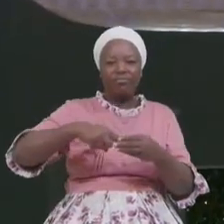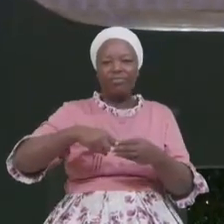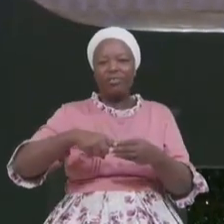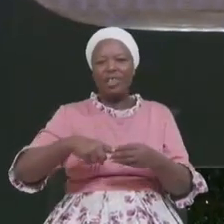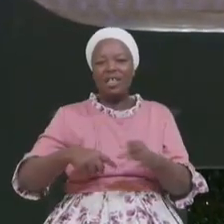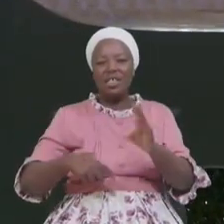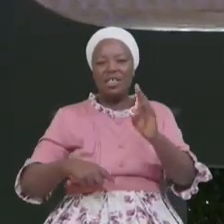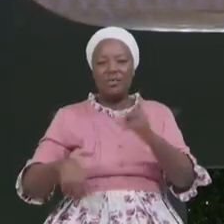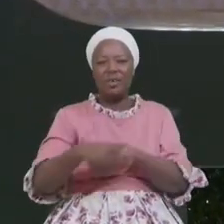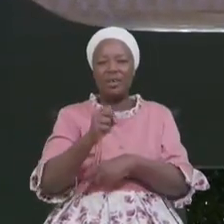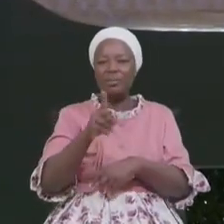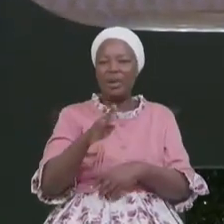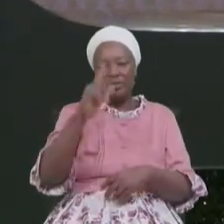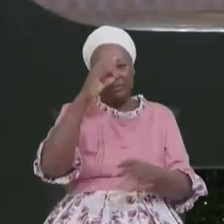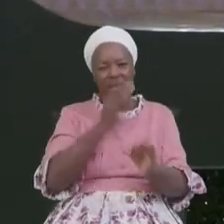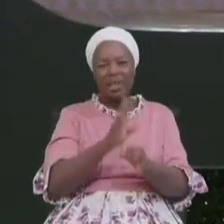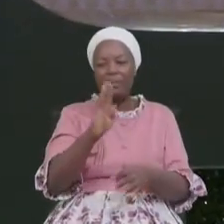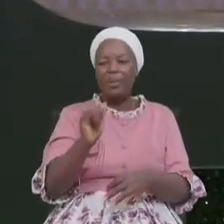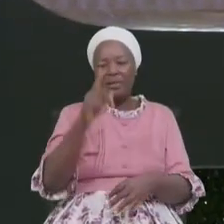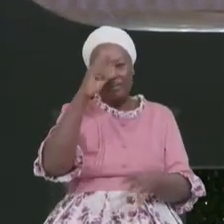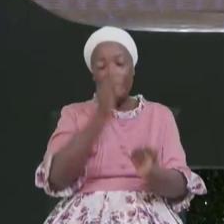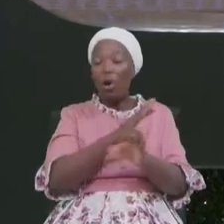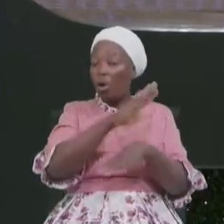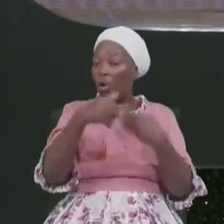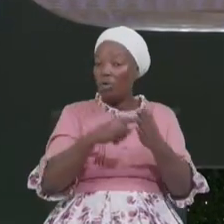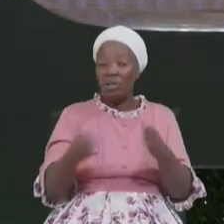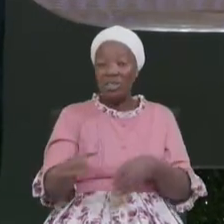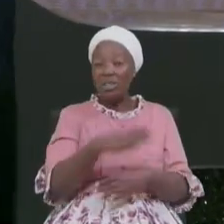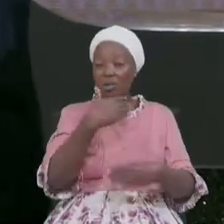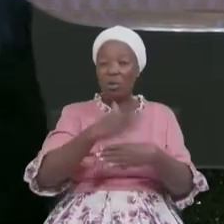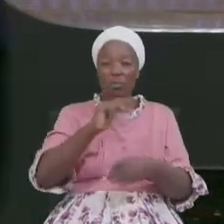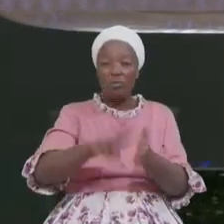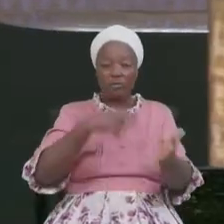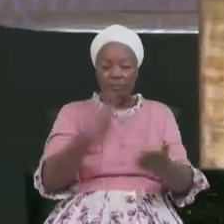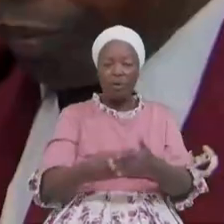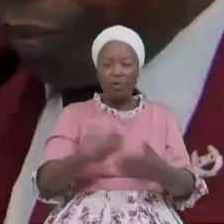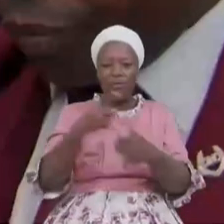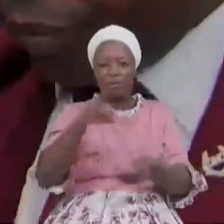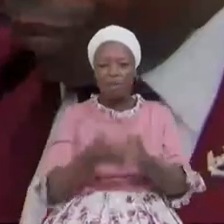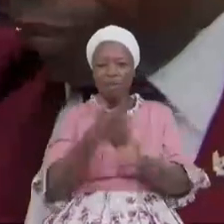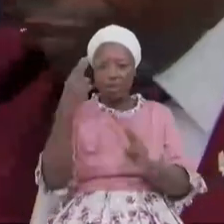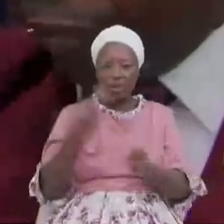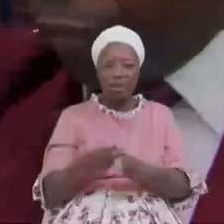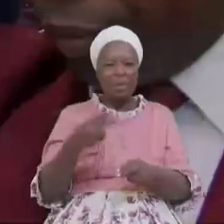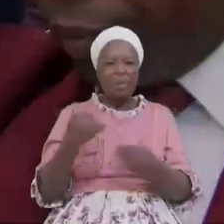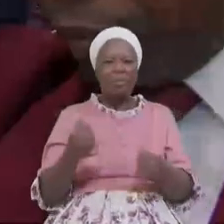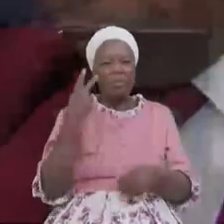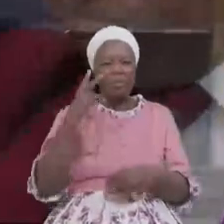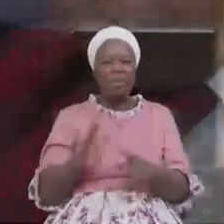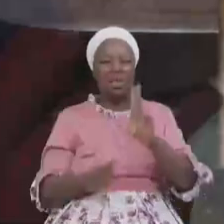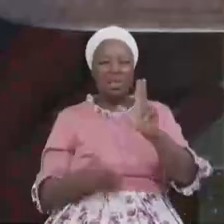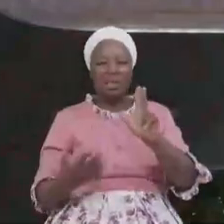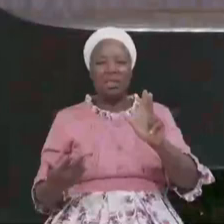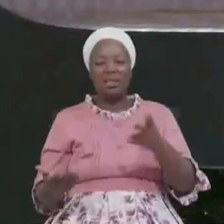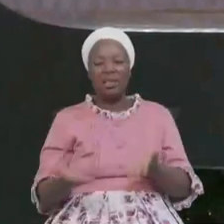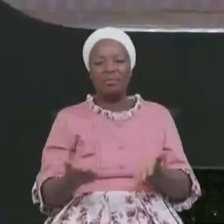7 jours. Par la foi, par la foi. Ces murailles vont tomber devant toi. Nous allons considérer 3 sous-éléments